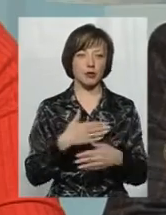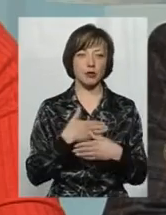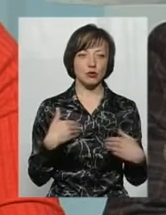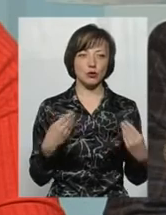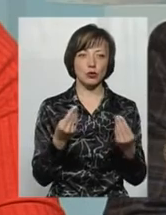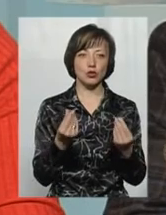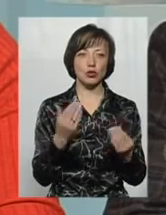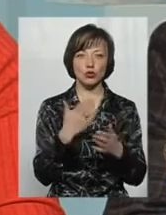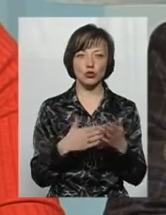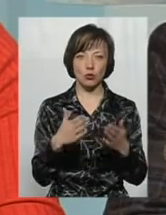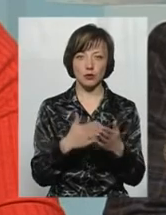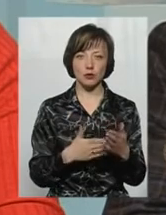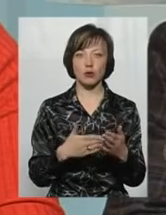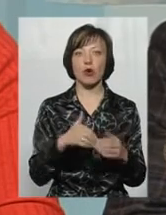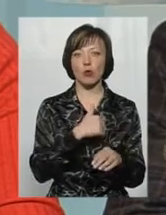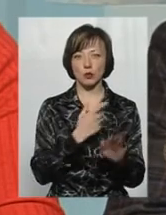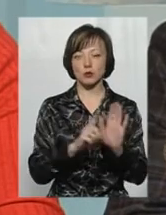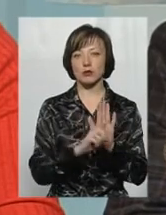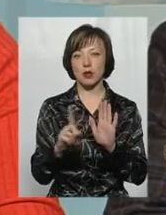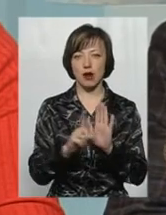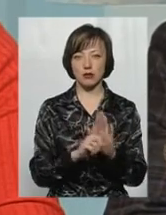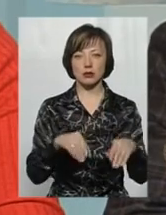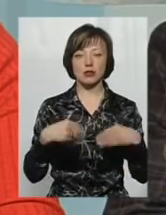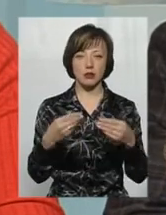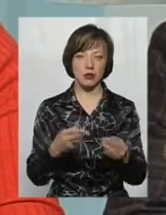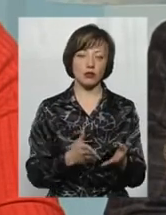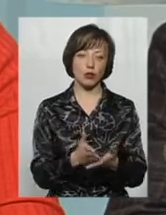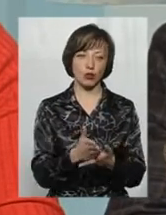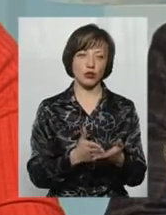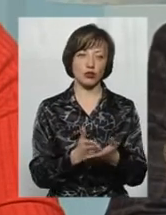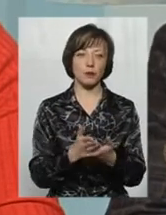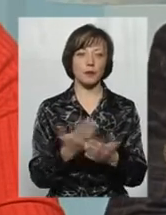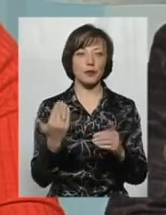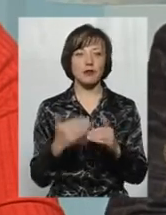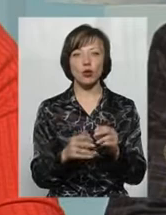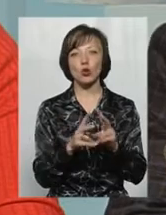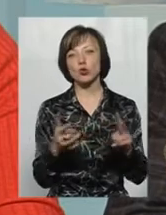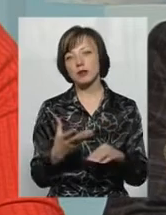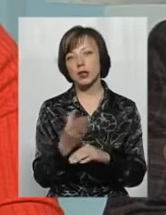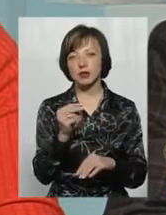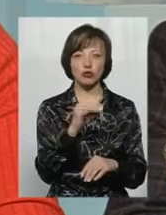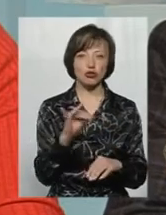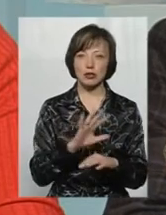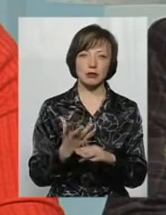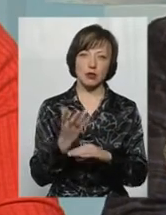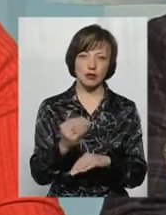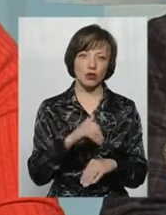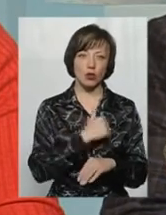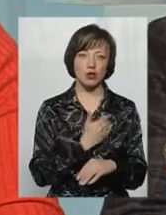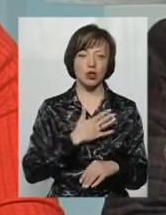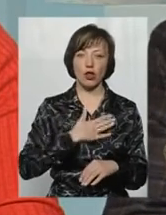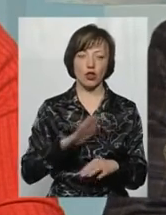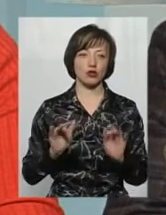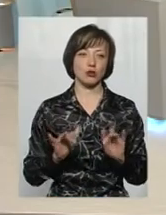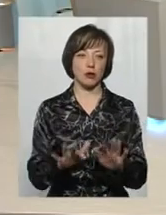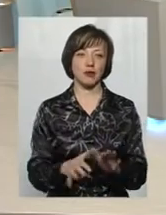грошима зовсім. Ми хочемо їздити і надавати послуги. А вже хто сплатив чи не сплатив, це ж ми хочемо, щоб це була не наша